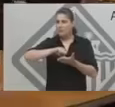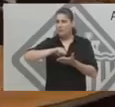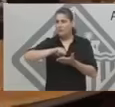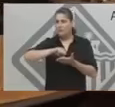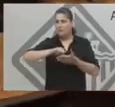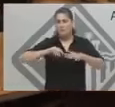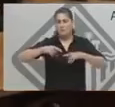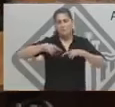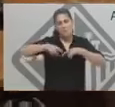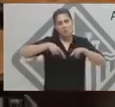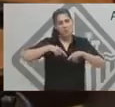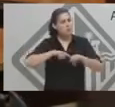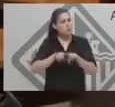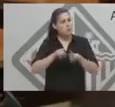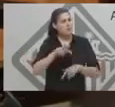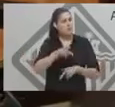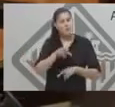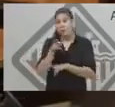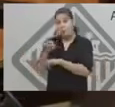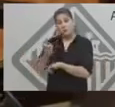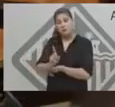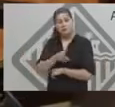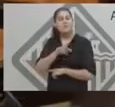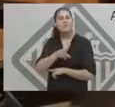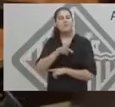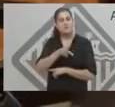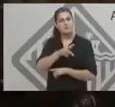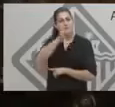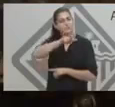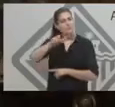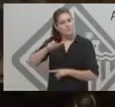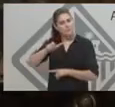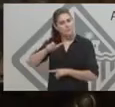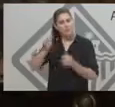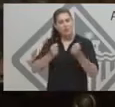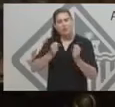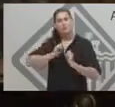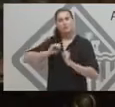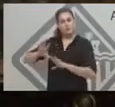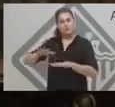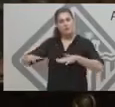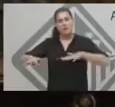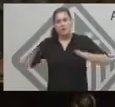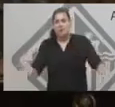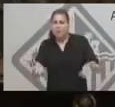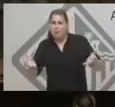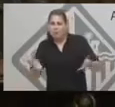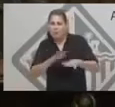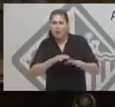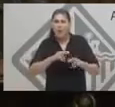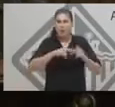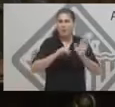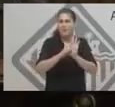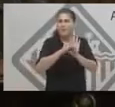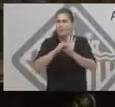la mobilitat sigui un dret i no una obligació, alliberant el ciutadà de la dictadura del cotxe, fomentant l'urbanisme de proximitat.